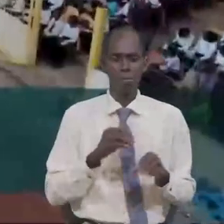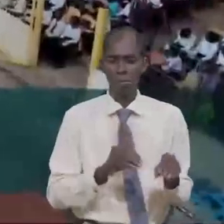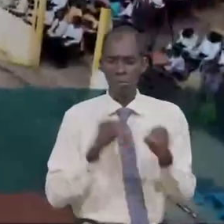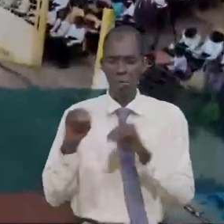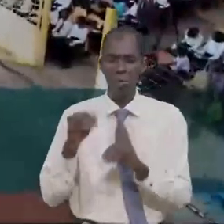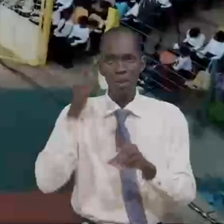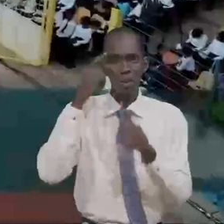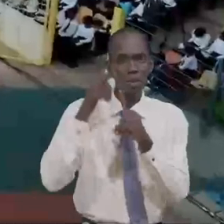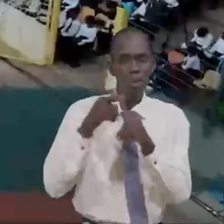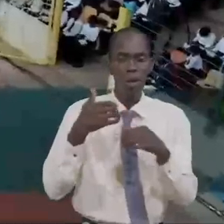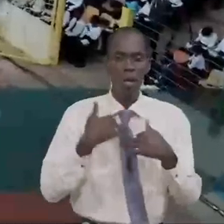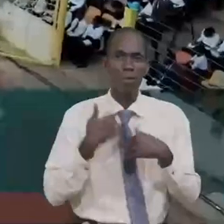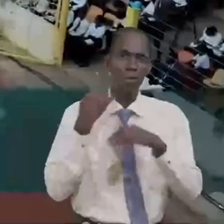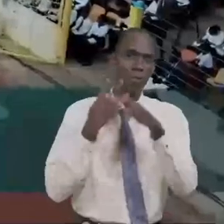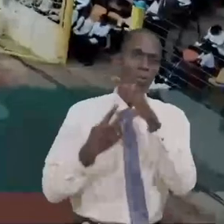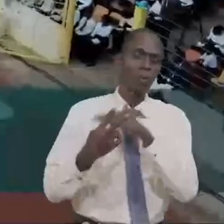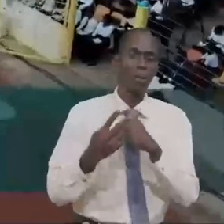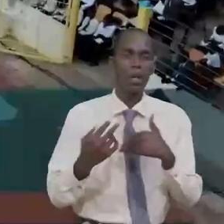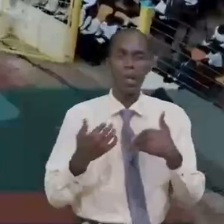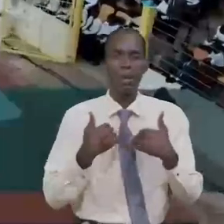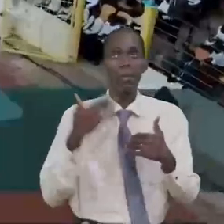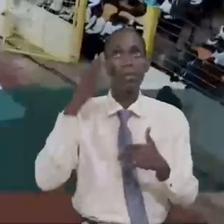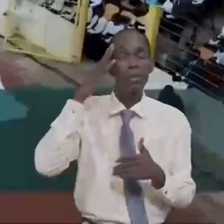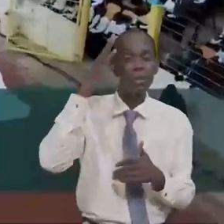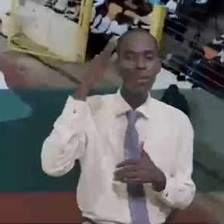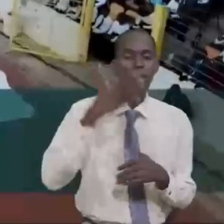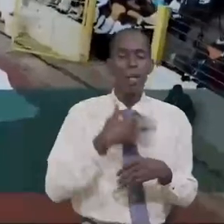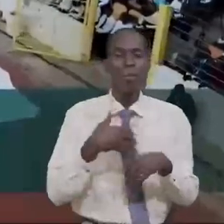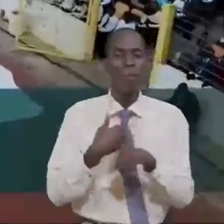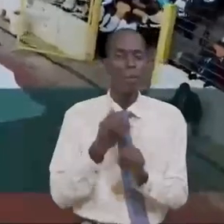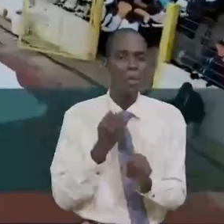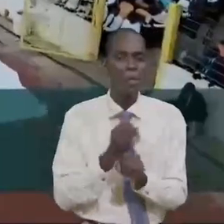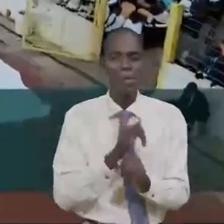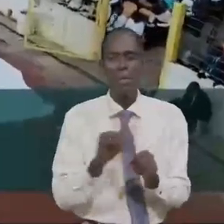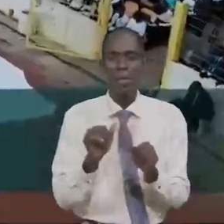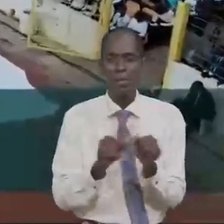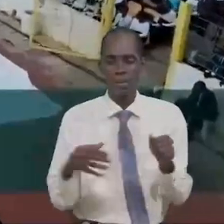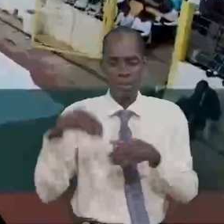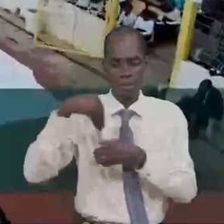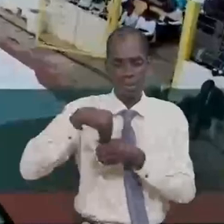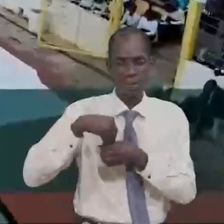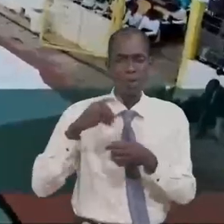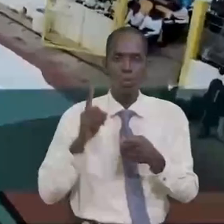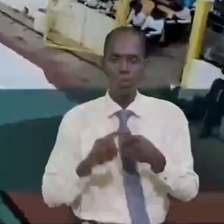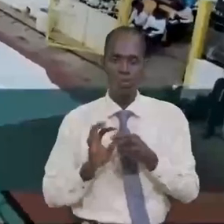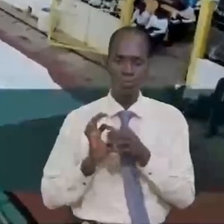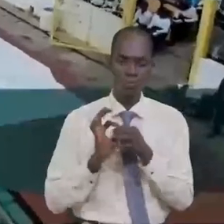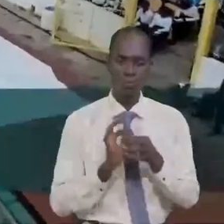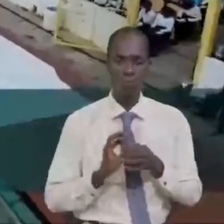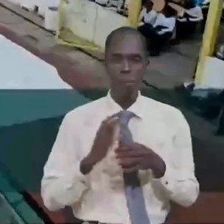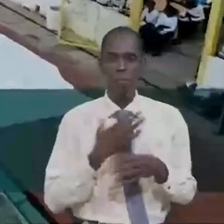ayant la destinée et donc faisons tout ce qui en moi coopérant et j'avais la